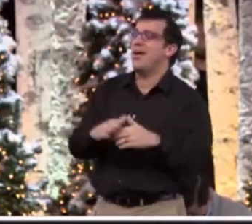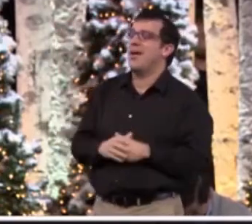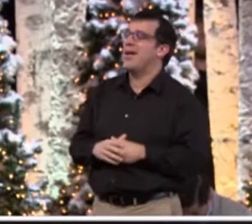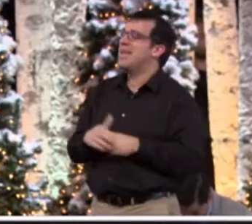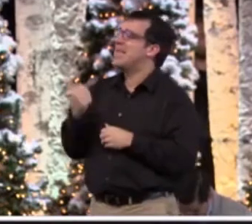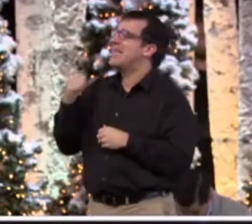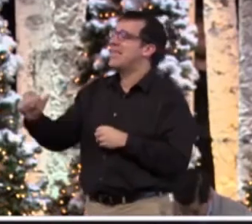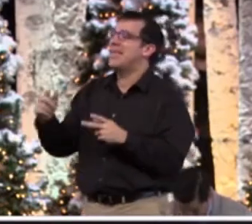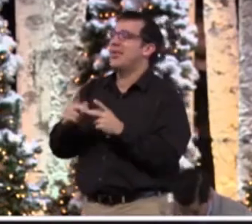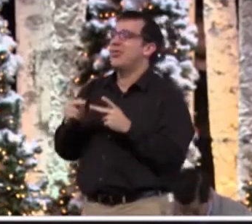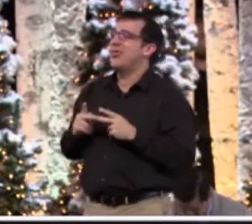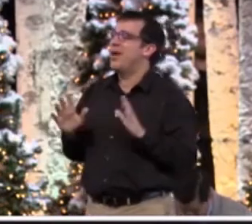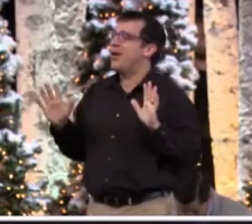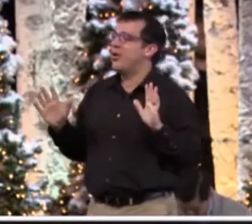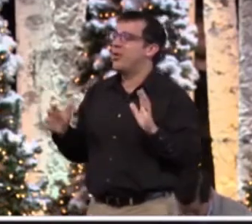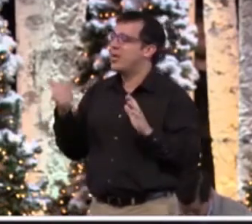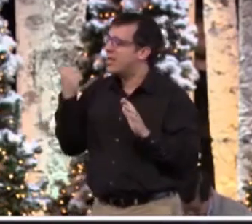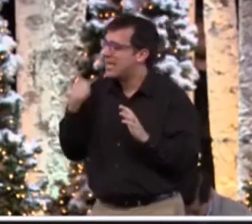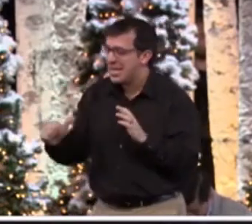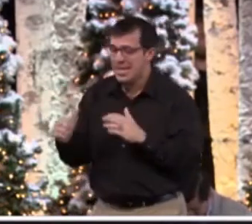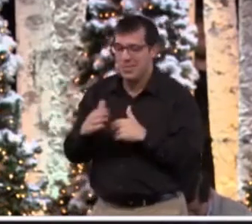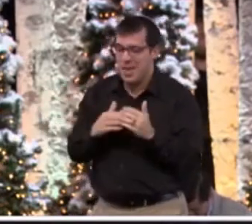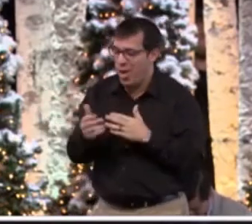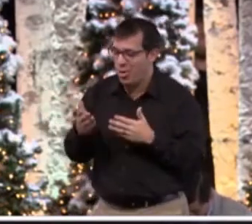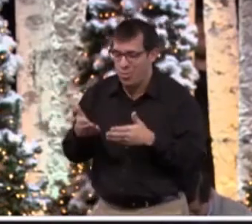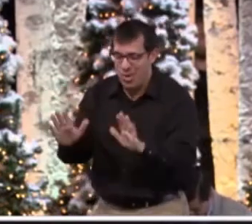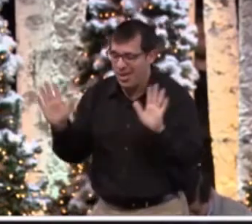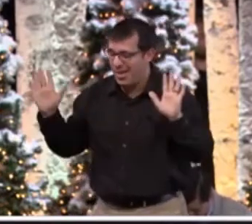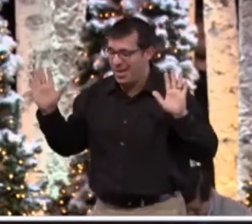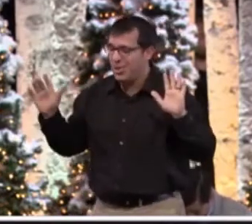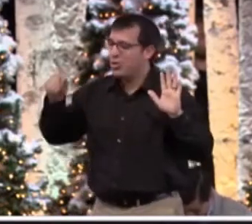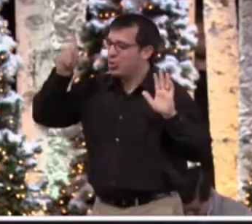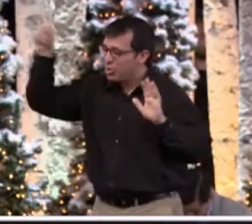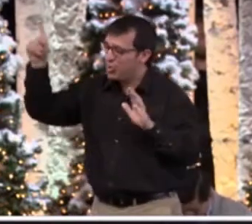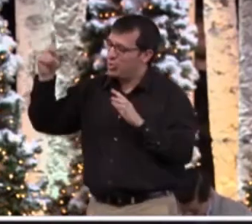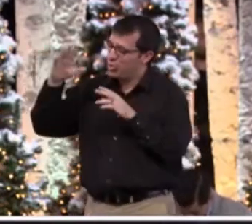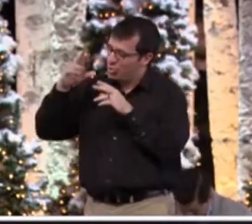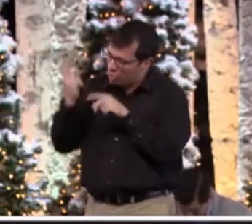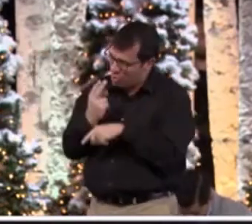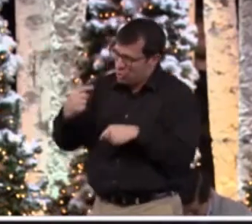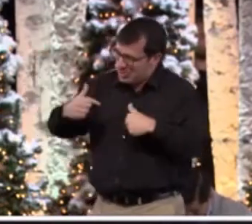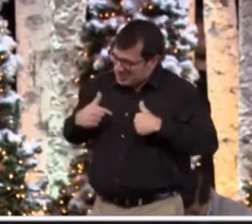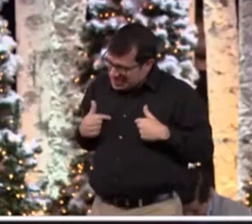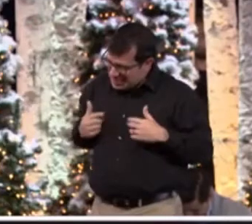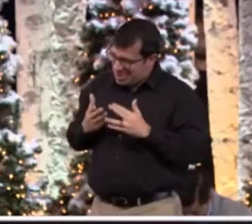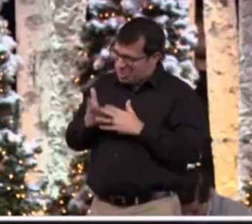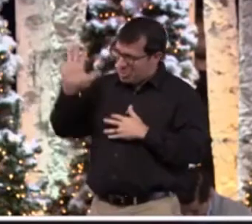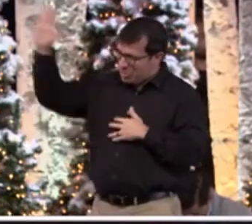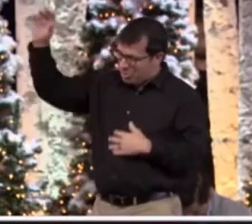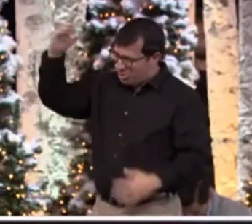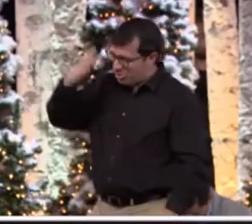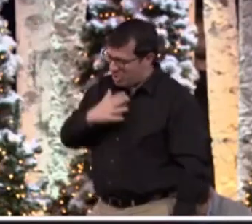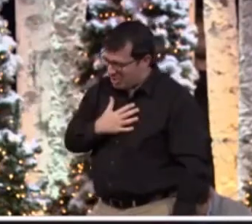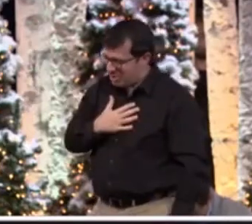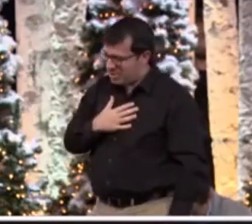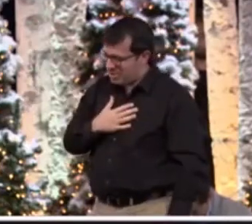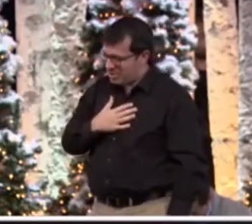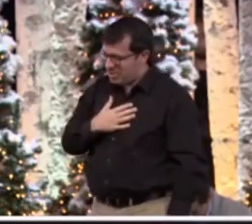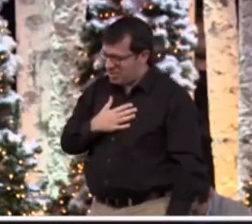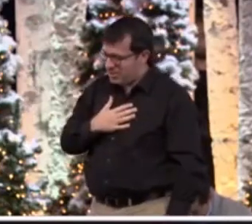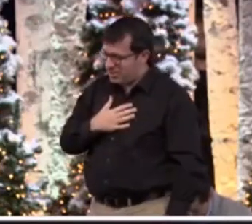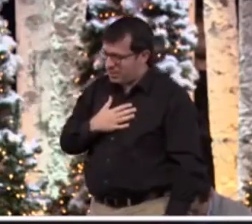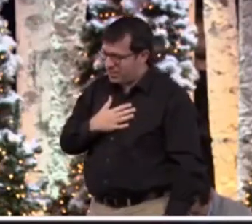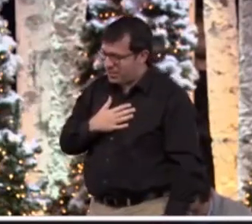हरेक तरिकामा, हरेक ठाउँमा, कुनै पनि हालतमा तपाईँको अनुग्रहद्वारा मलाई प्रयोग गर्नुहोस् र